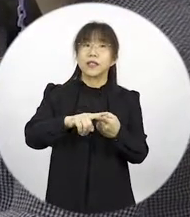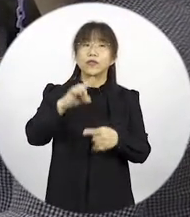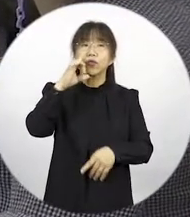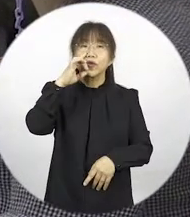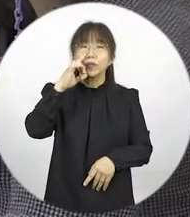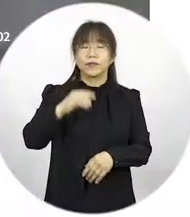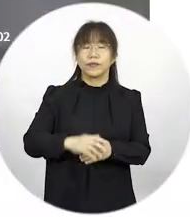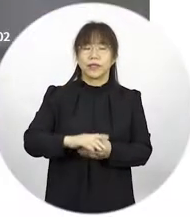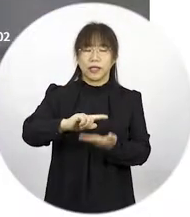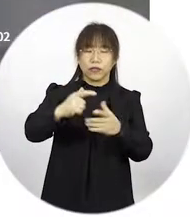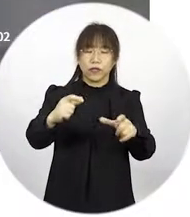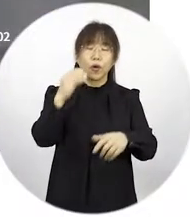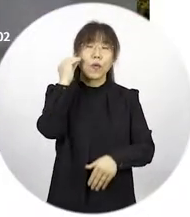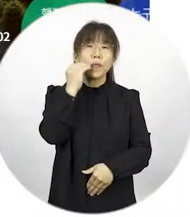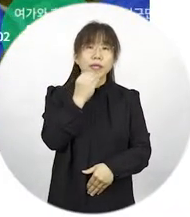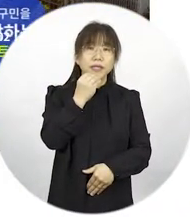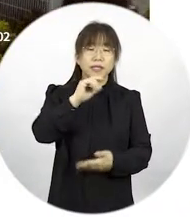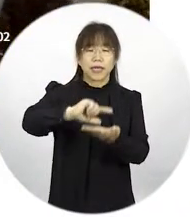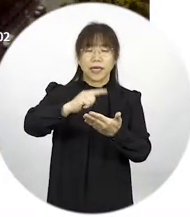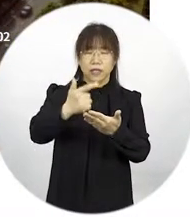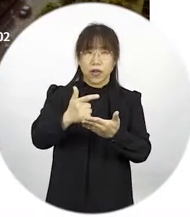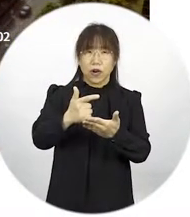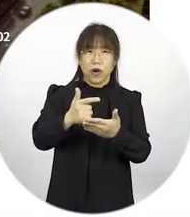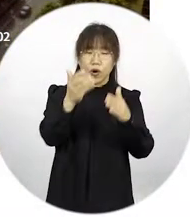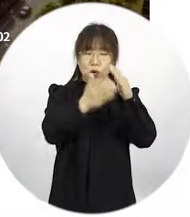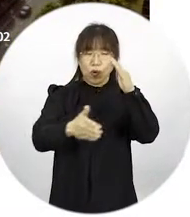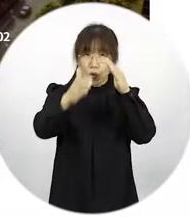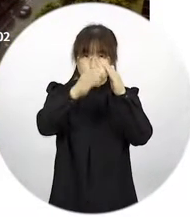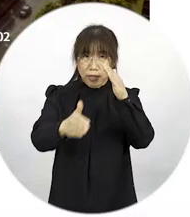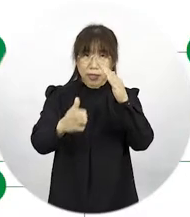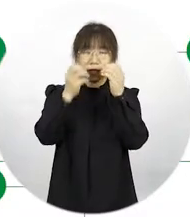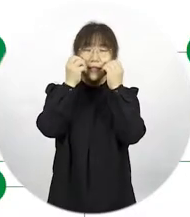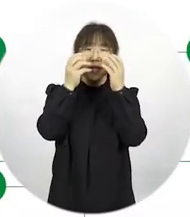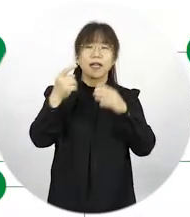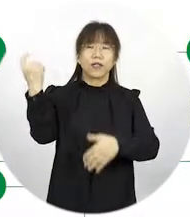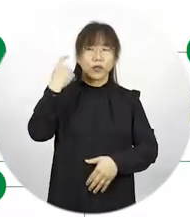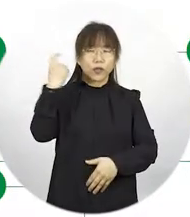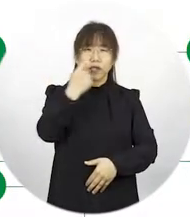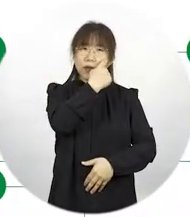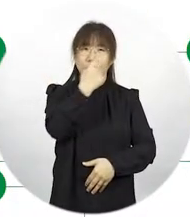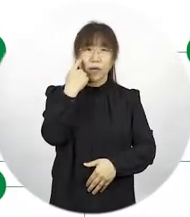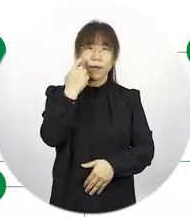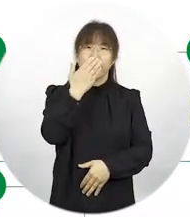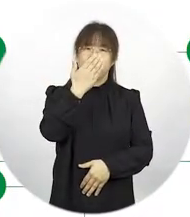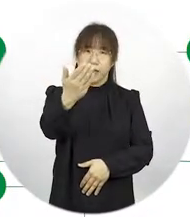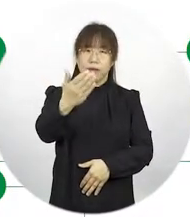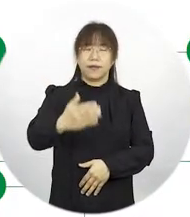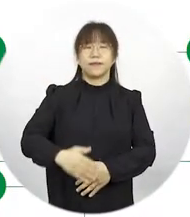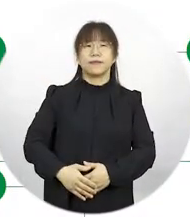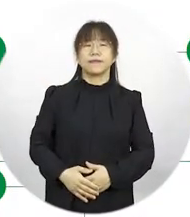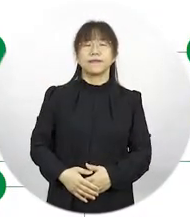자세한 사항은 강서구청 홈페이지 강서소식 공지 새소식에서 확인할 수 있습니다.